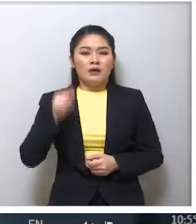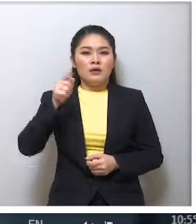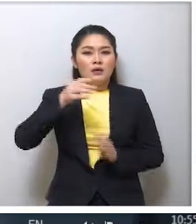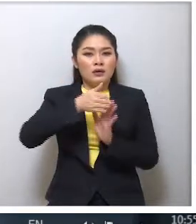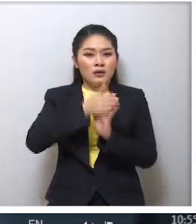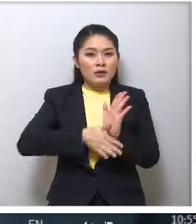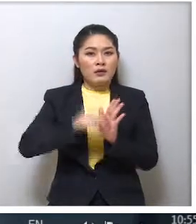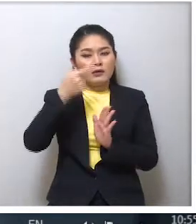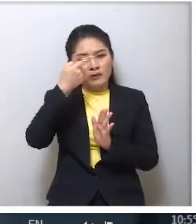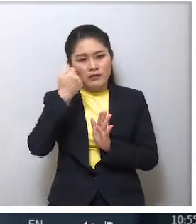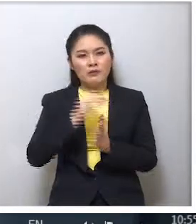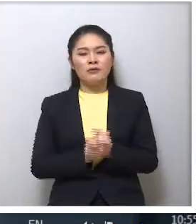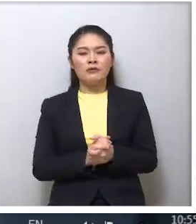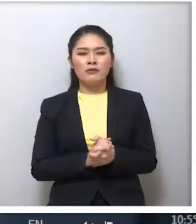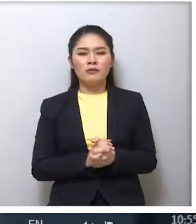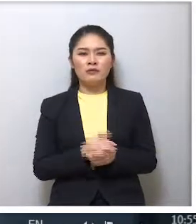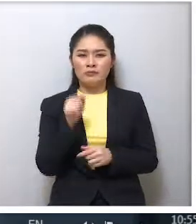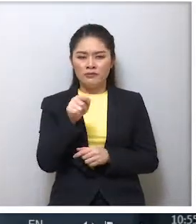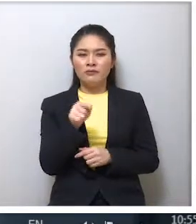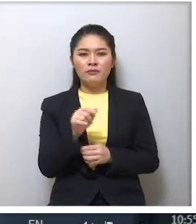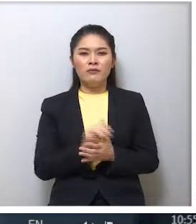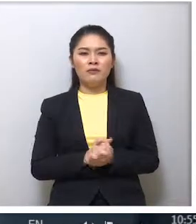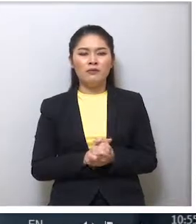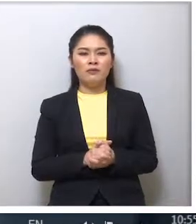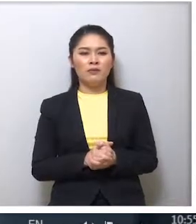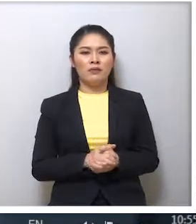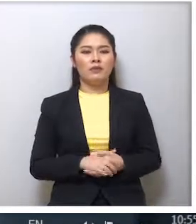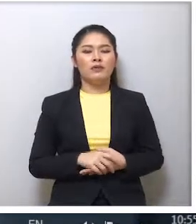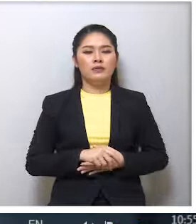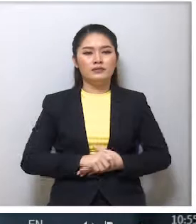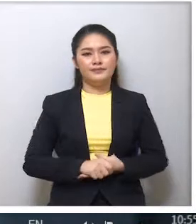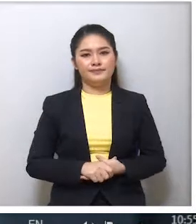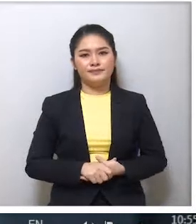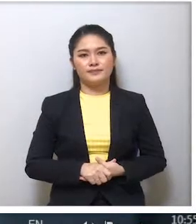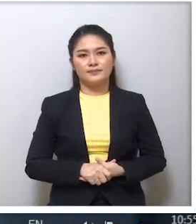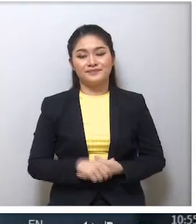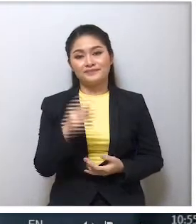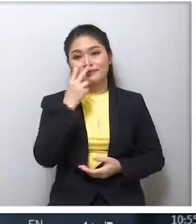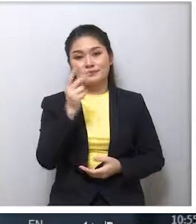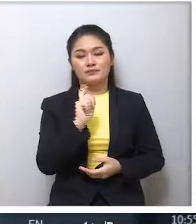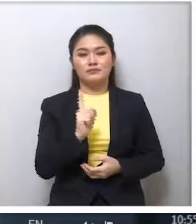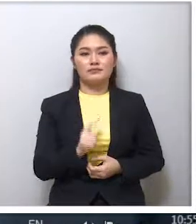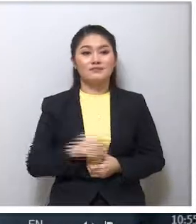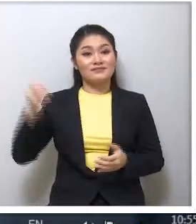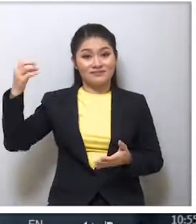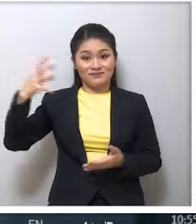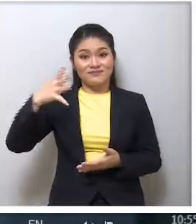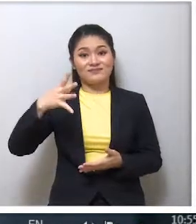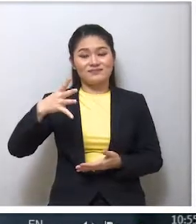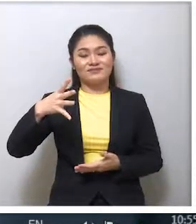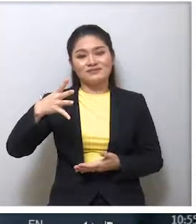ำถูกต้องฉากนี้ก็จะเห็นว่าแสงที่เราจัด